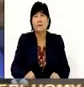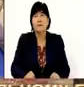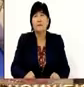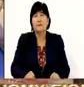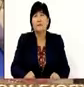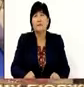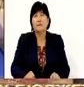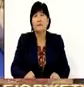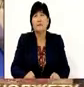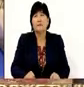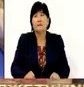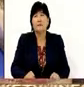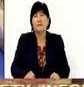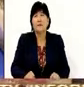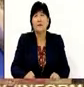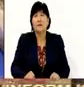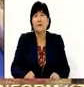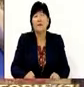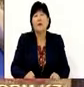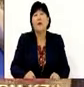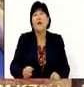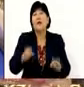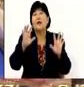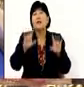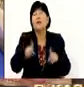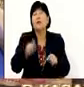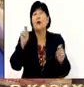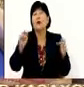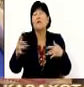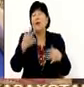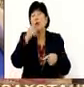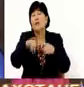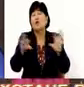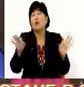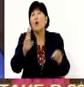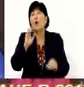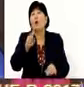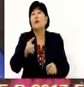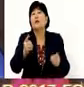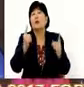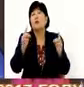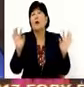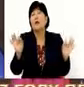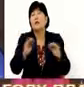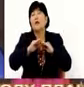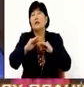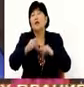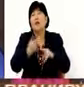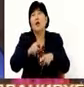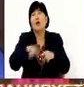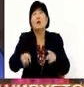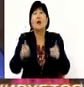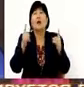хор худжанд голоса за закономерно что фестиваль традиционной музыки каркат и мелодий великой степи проводится на родине